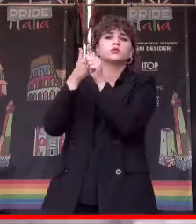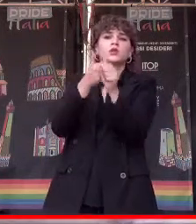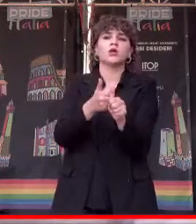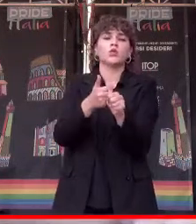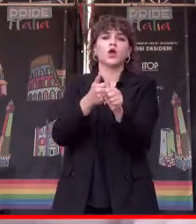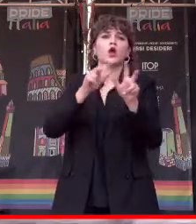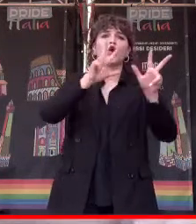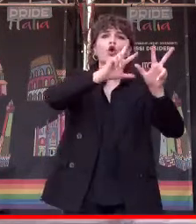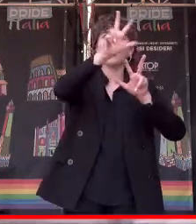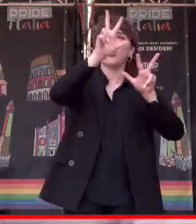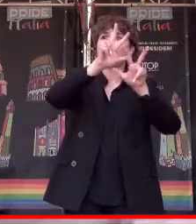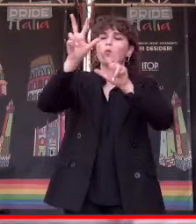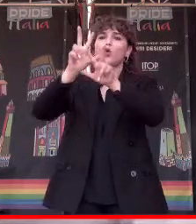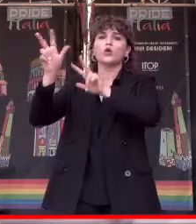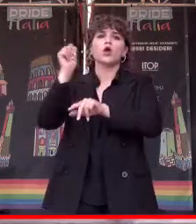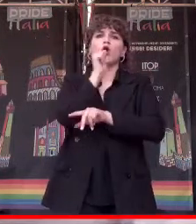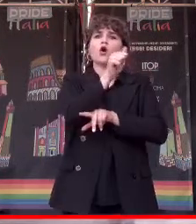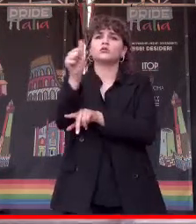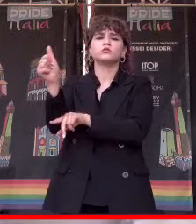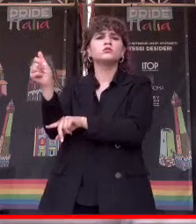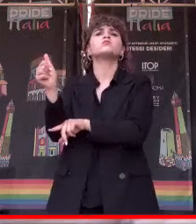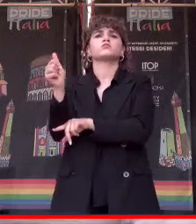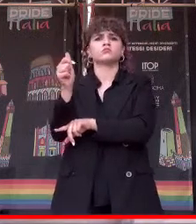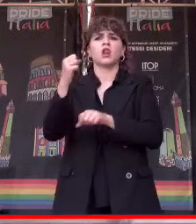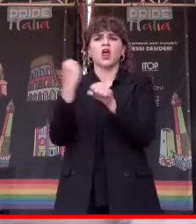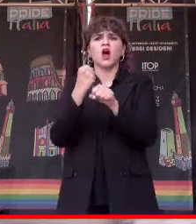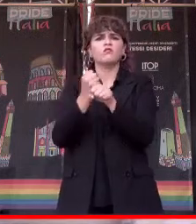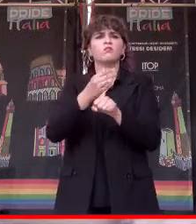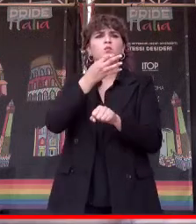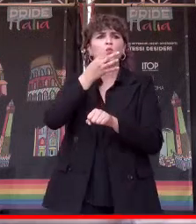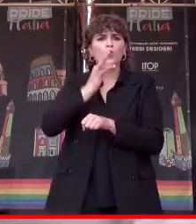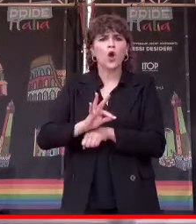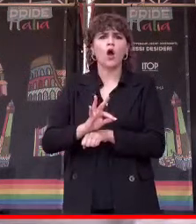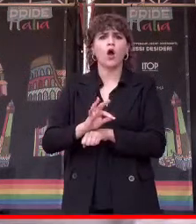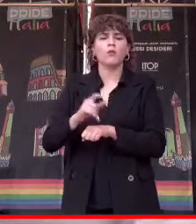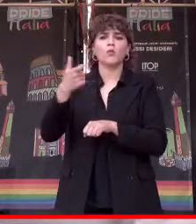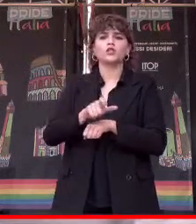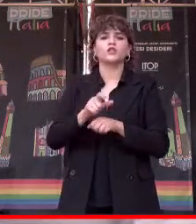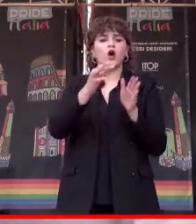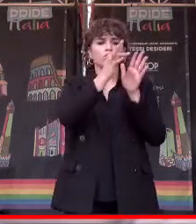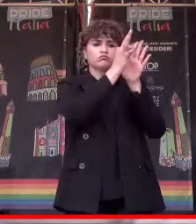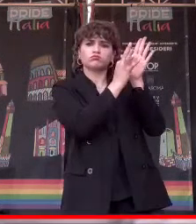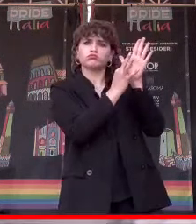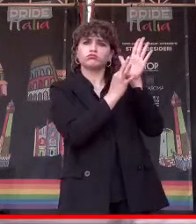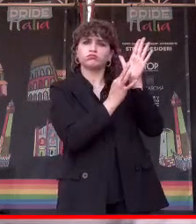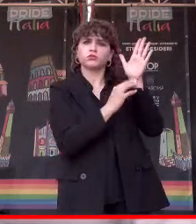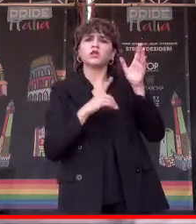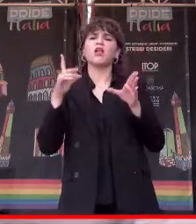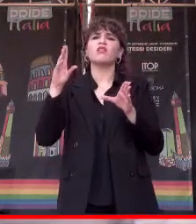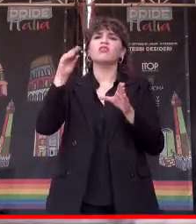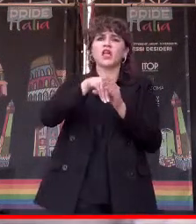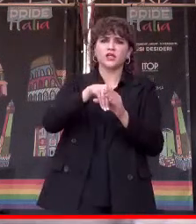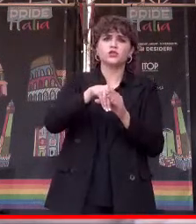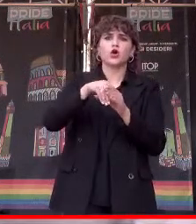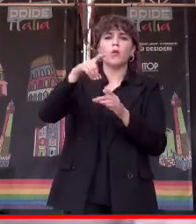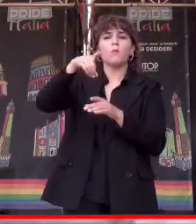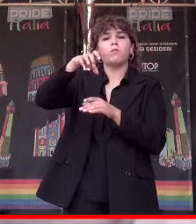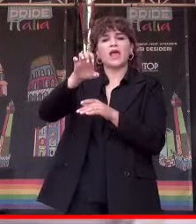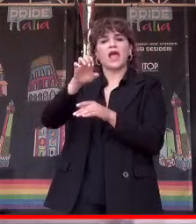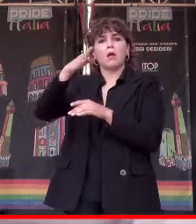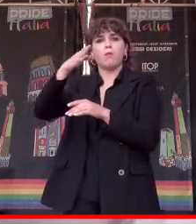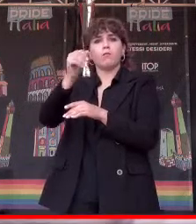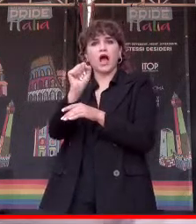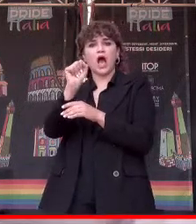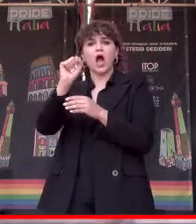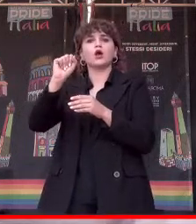proprio dovere, perché ci sono tutte le indicazioni su come si fa un PEBA. Quindi si parte